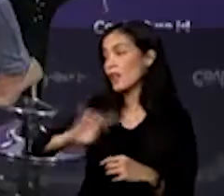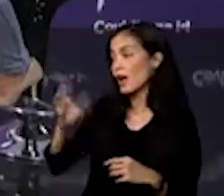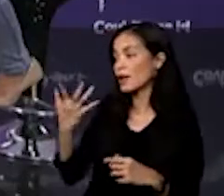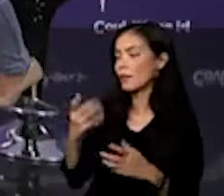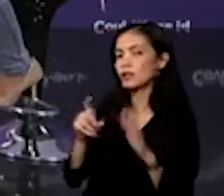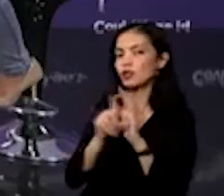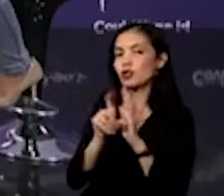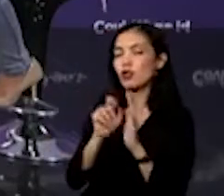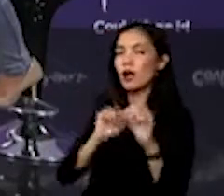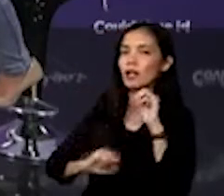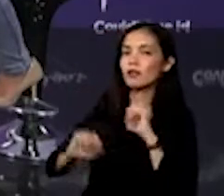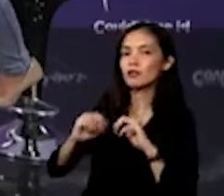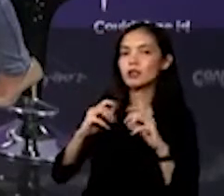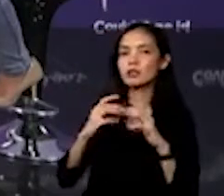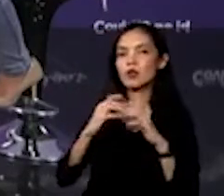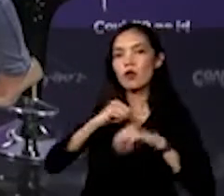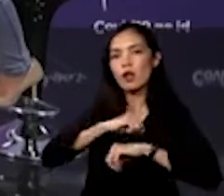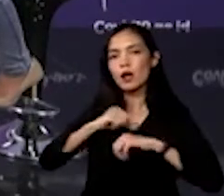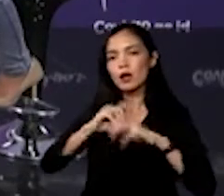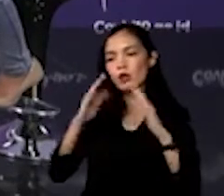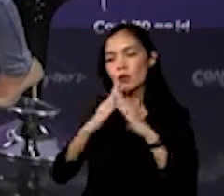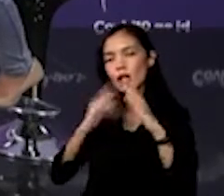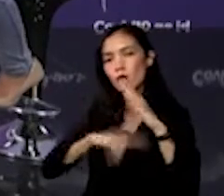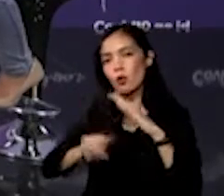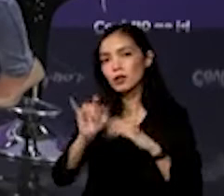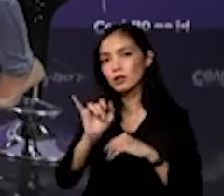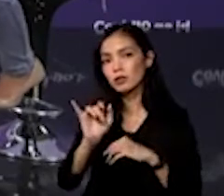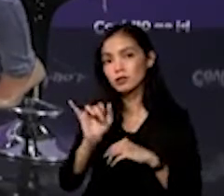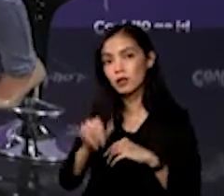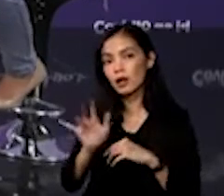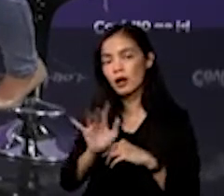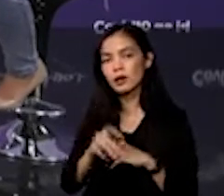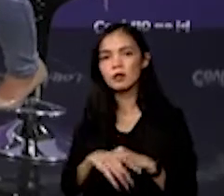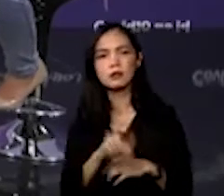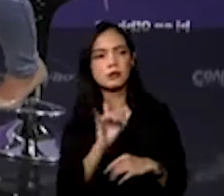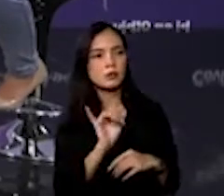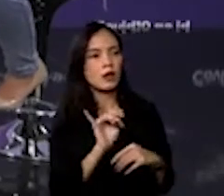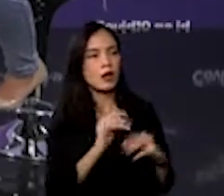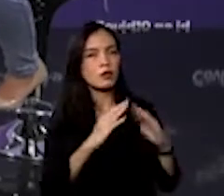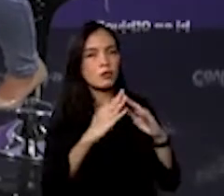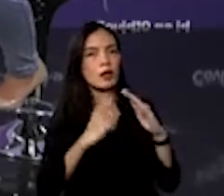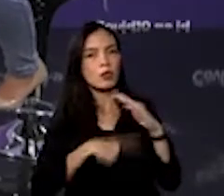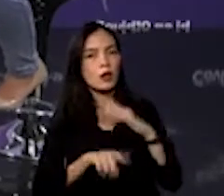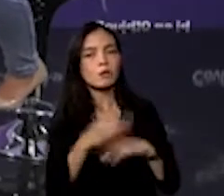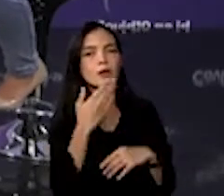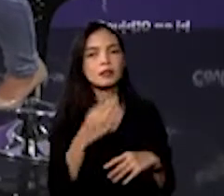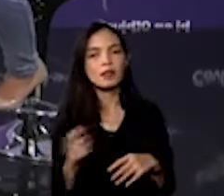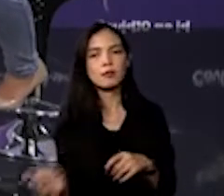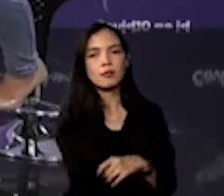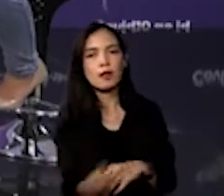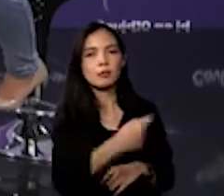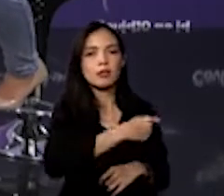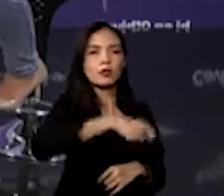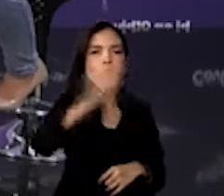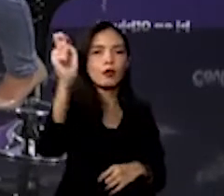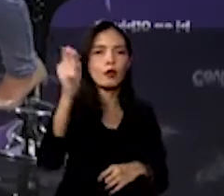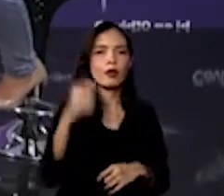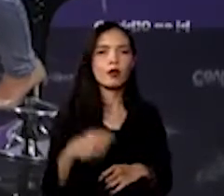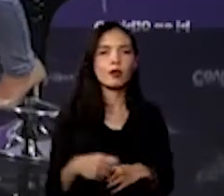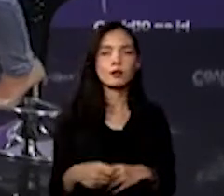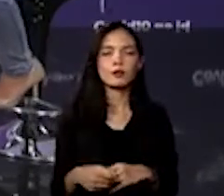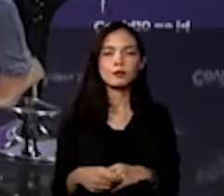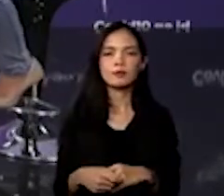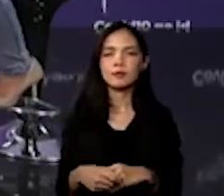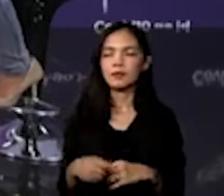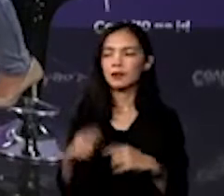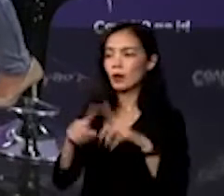aktivitas olahraga di luar juga enggak iya kalau di luar itu seminggu sekaliah badminton paling sama tem- tapi tetap menggunakan masker